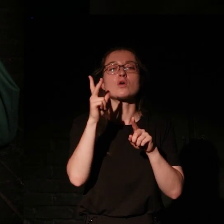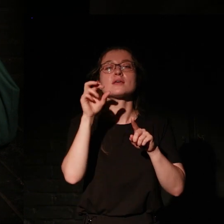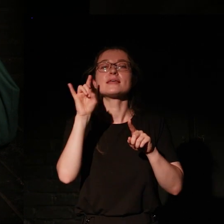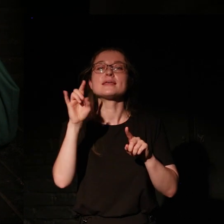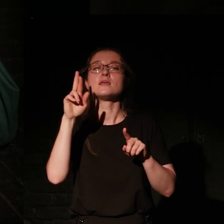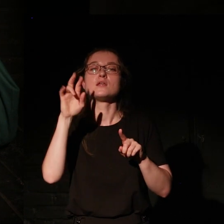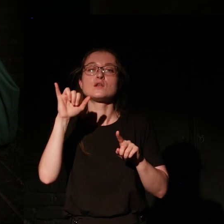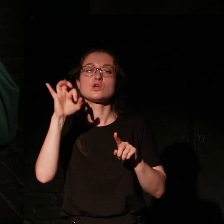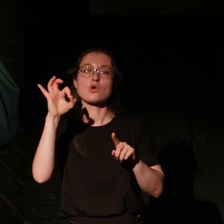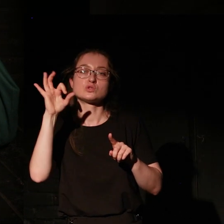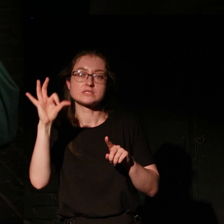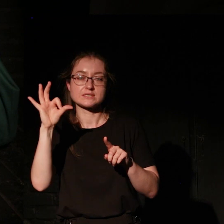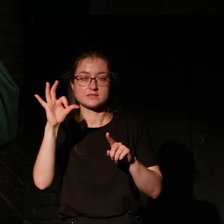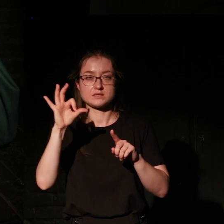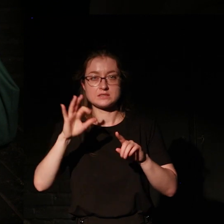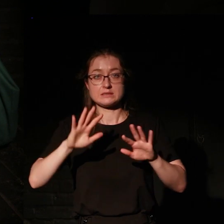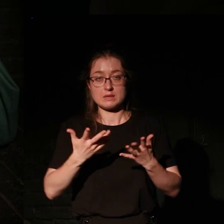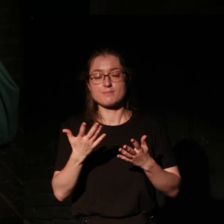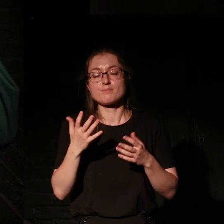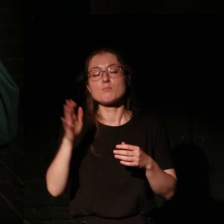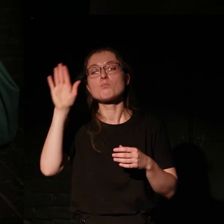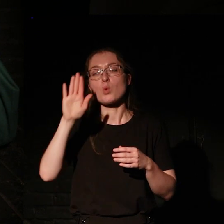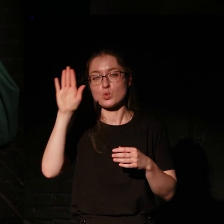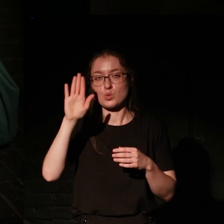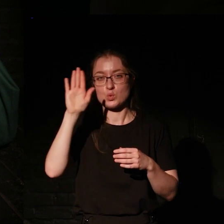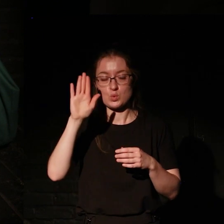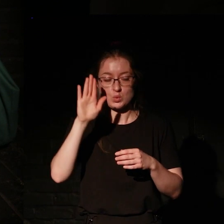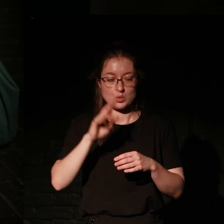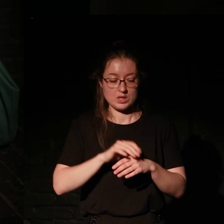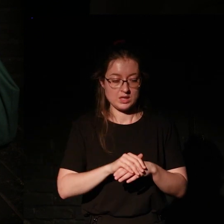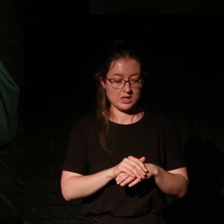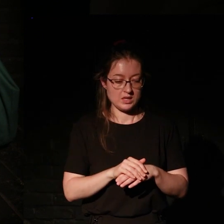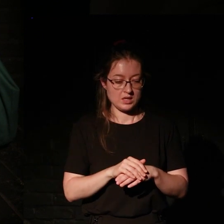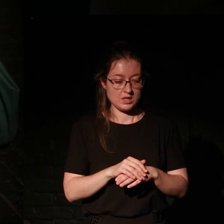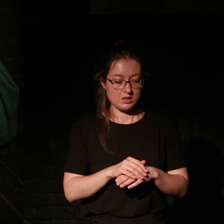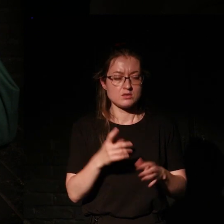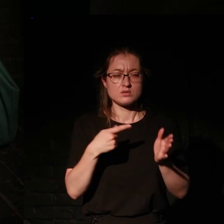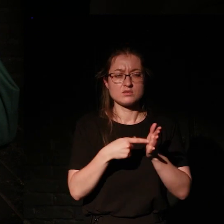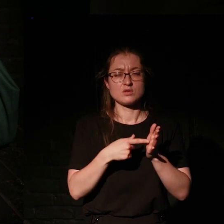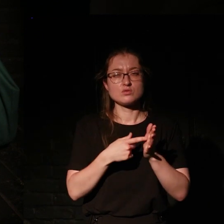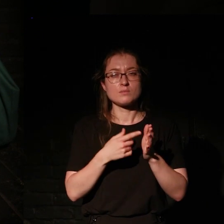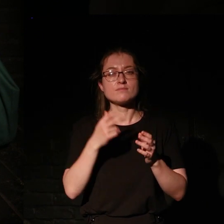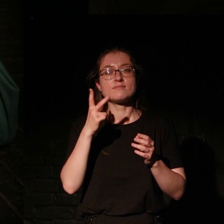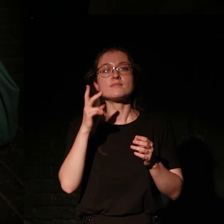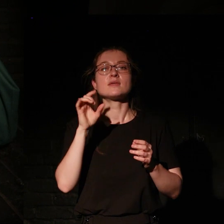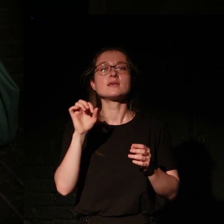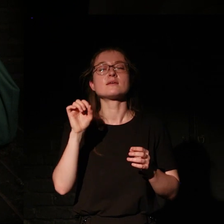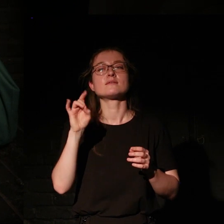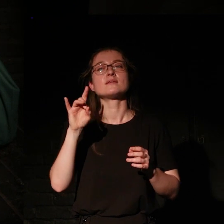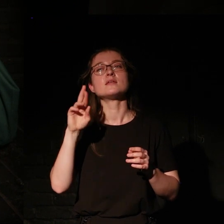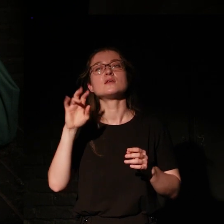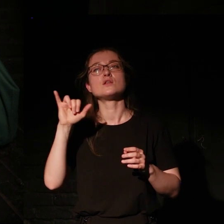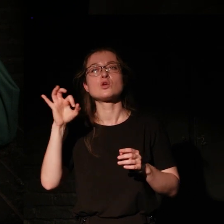tak? Chociaż nam się już kojarzy ten Theos z tym Bogiem tylko Starego Testamentu, natomiast Kyrios jest takim